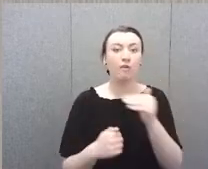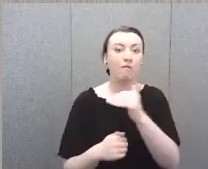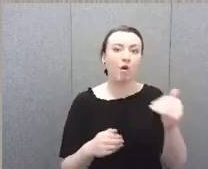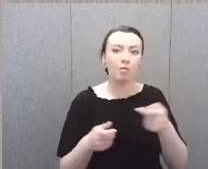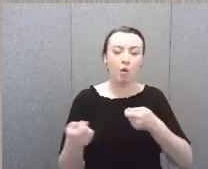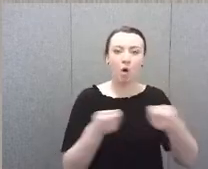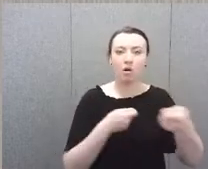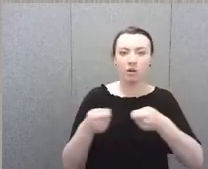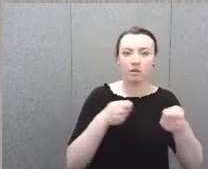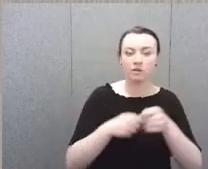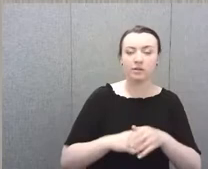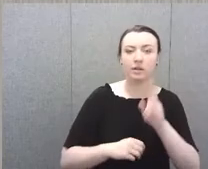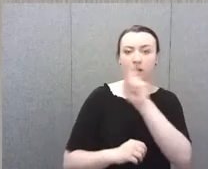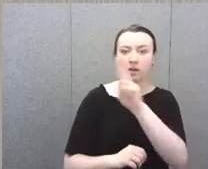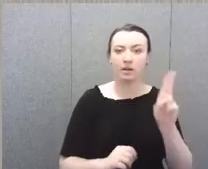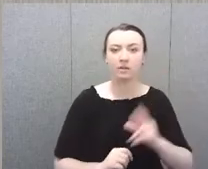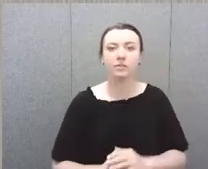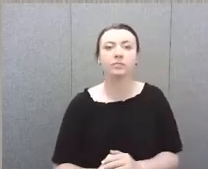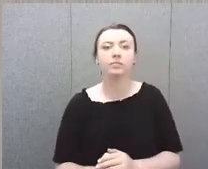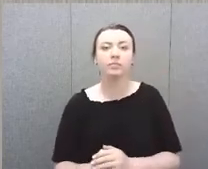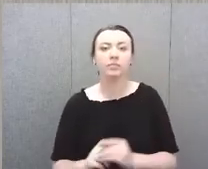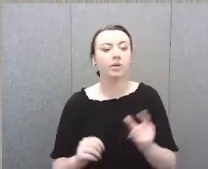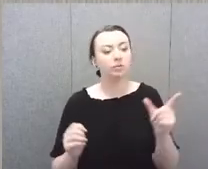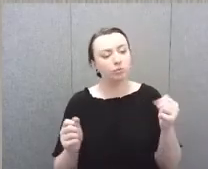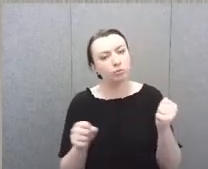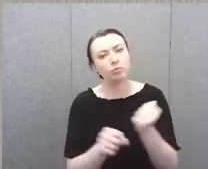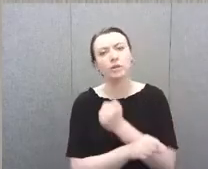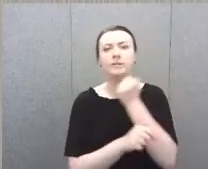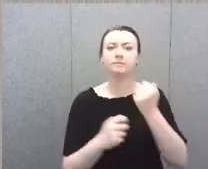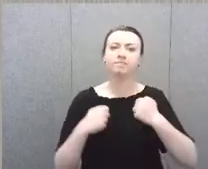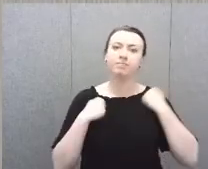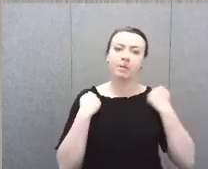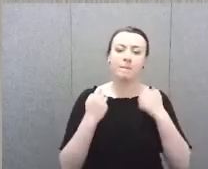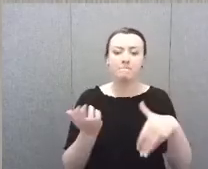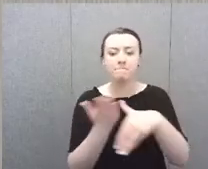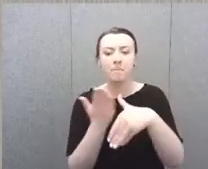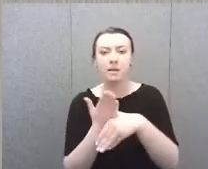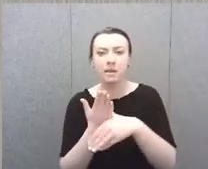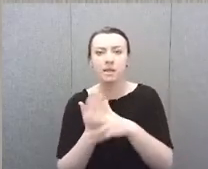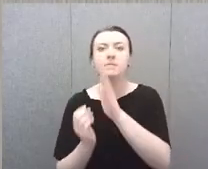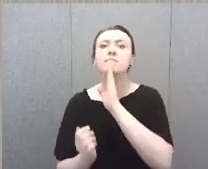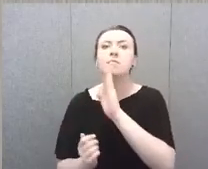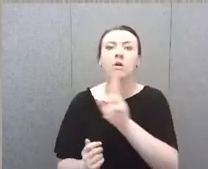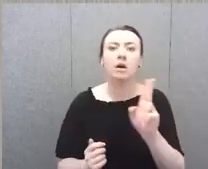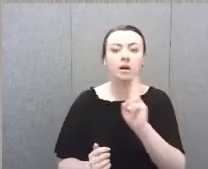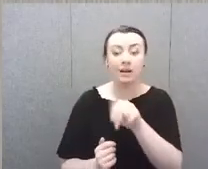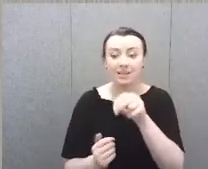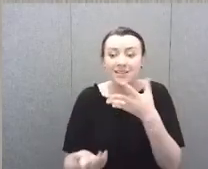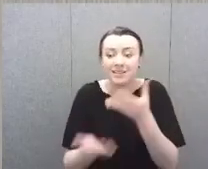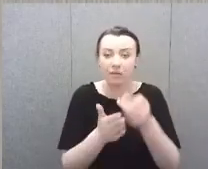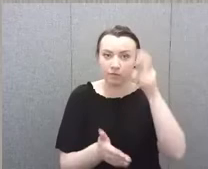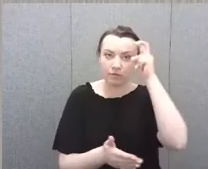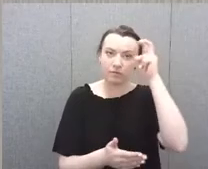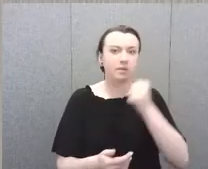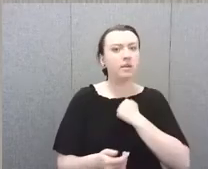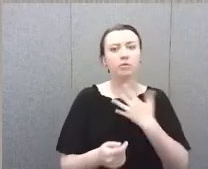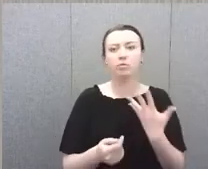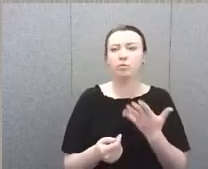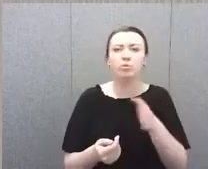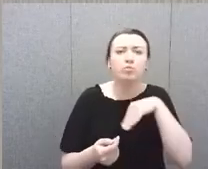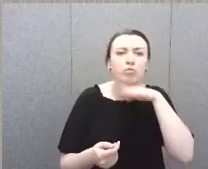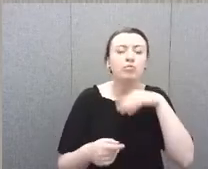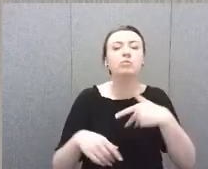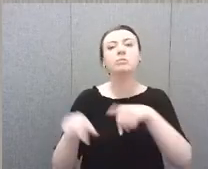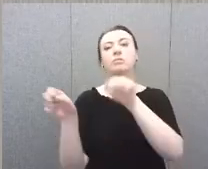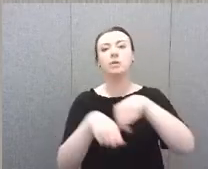бы выразить благодарность, вот так же, как и организаторам этого форума, нацелены на то, чтобы помочь тем, которые в своих странах